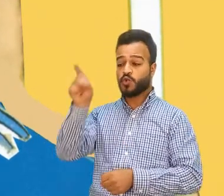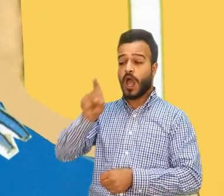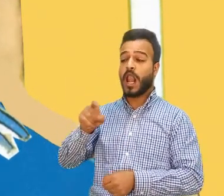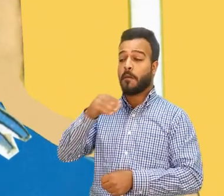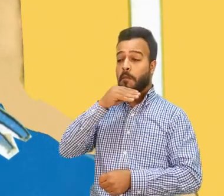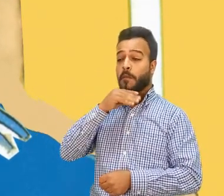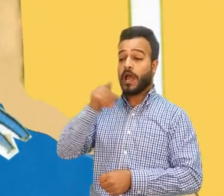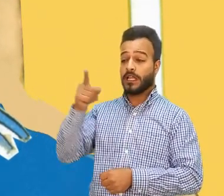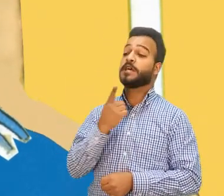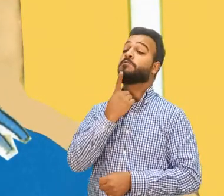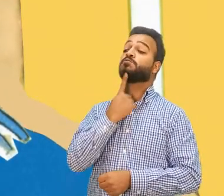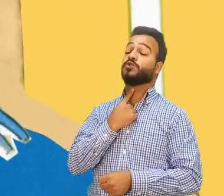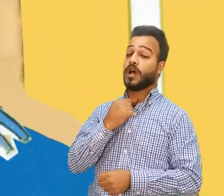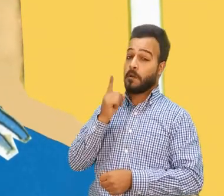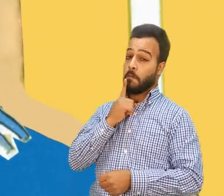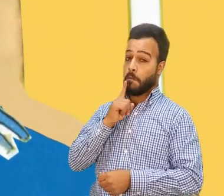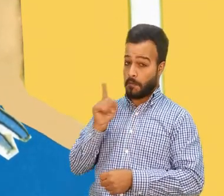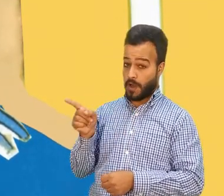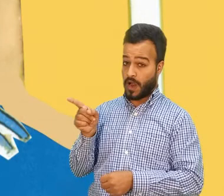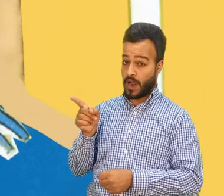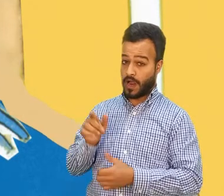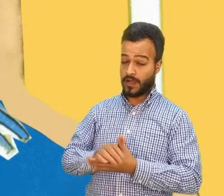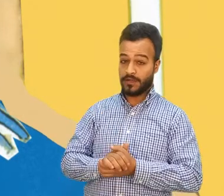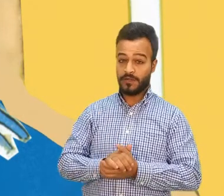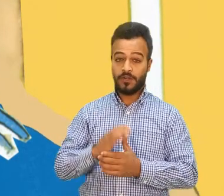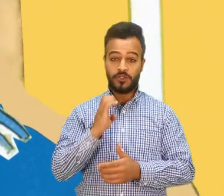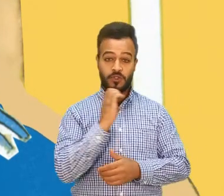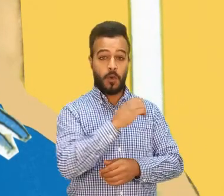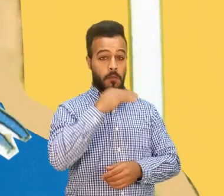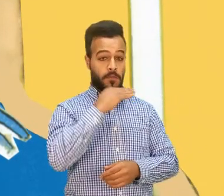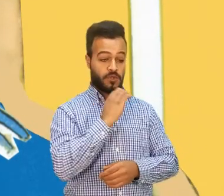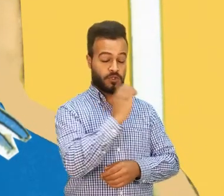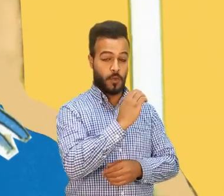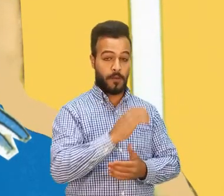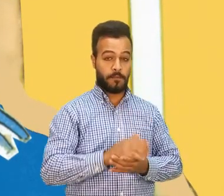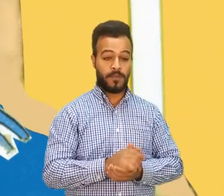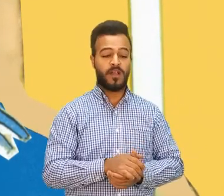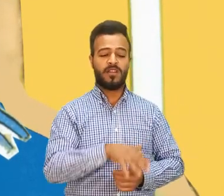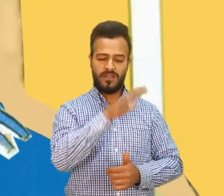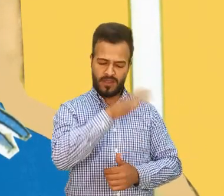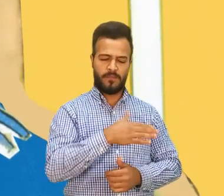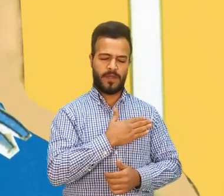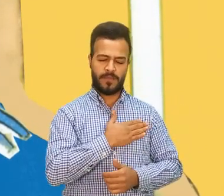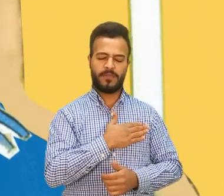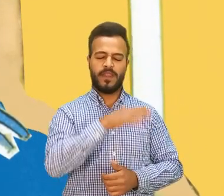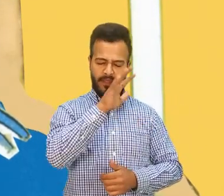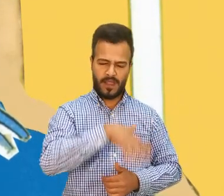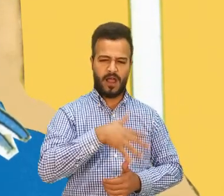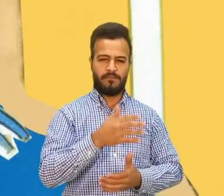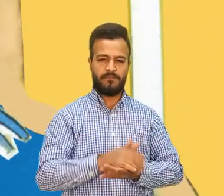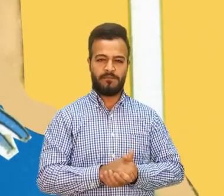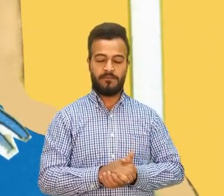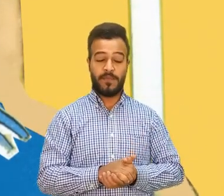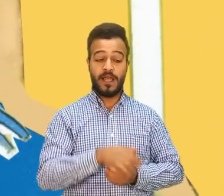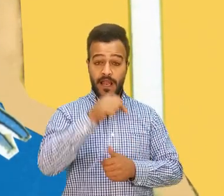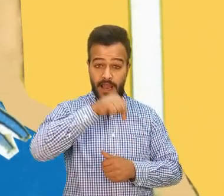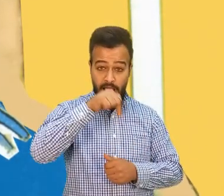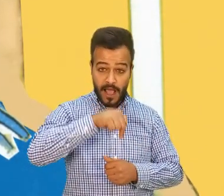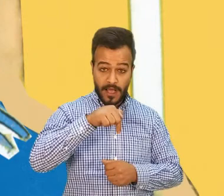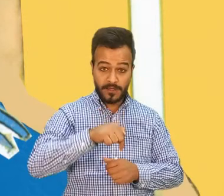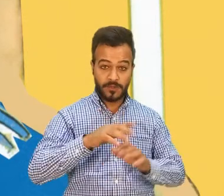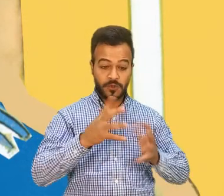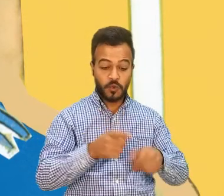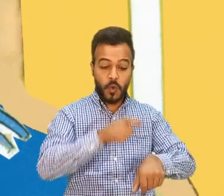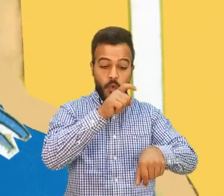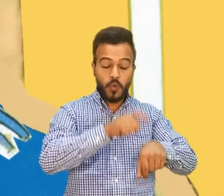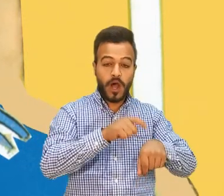بابا، هل اشتقت للماما؟ أجاب أبوها: طبعا يا حبيبتي، والآن